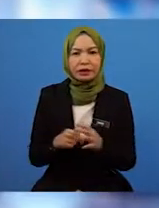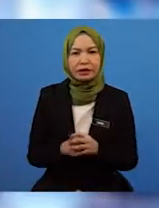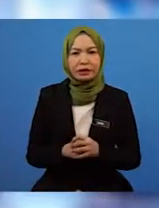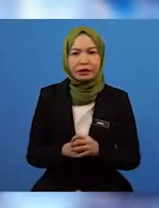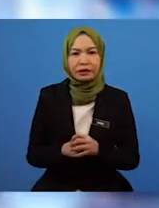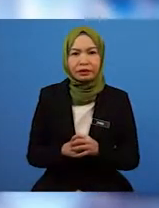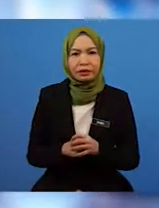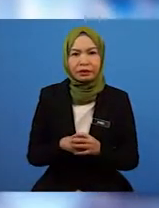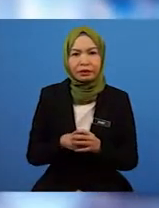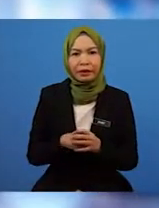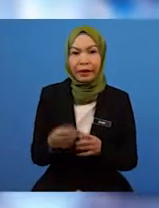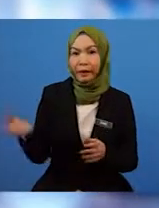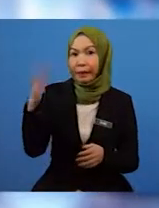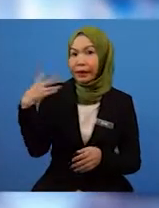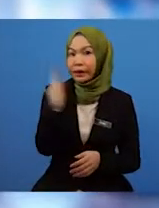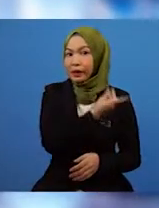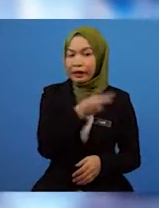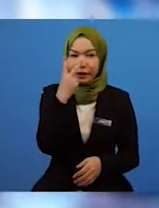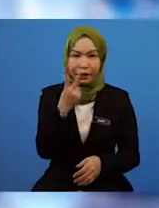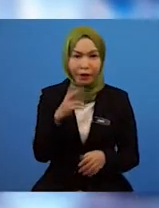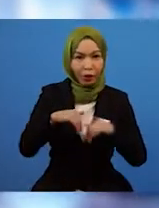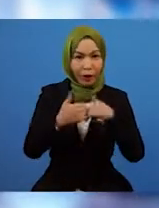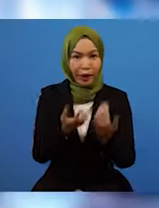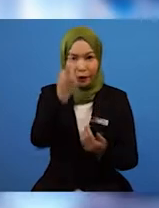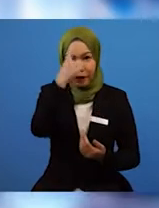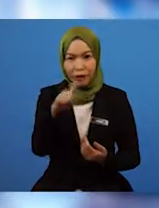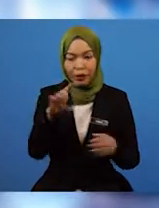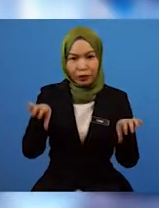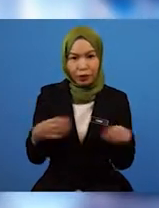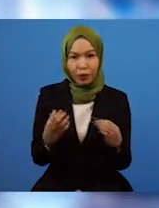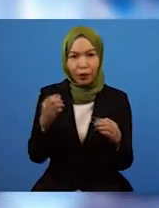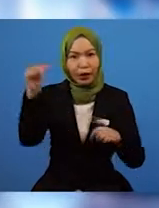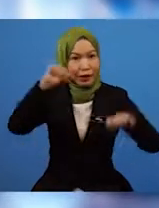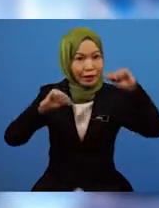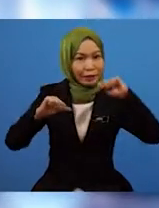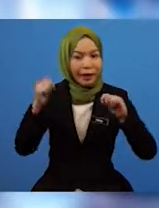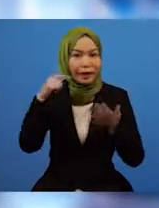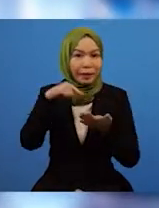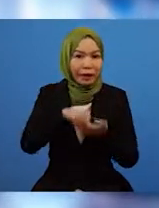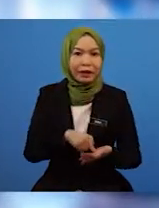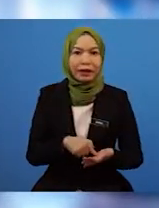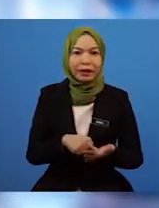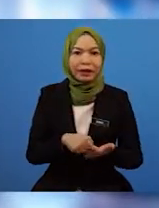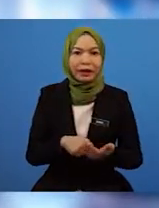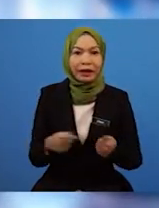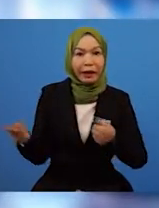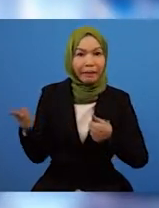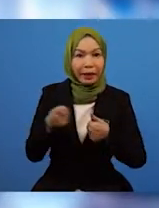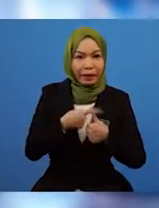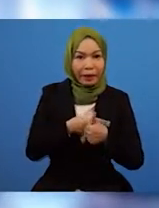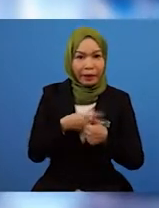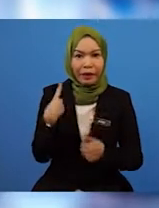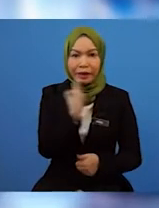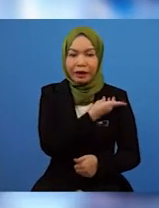Sekarang, mari kita lihat macam mana nak jalankan eksperimen ini. Pertama sekali, kita